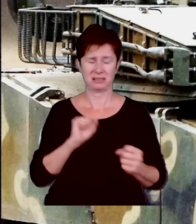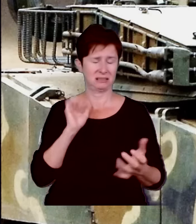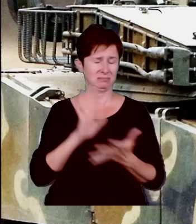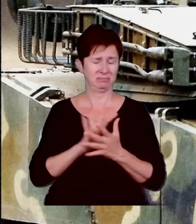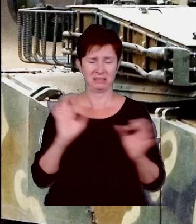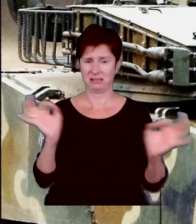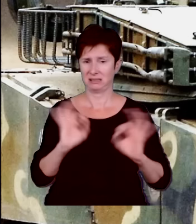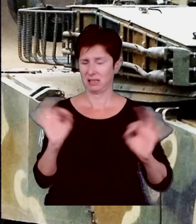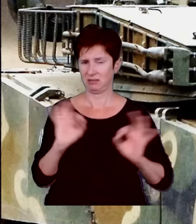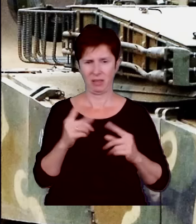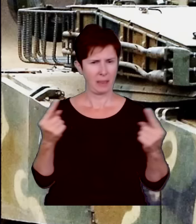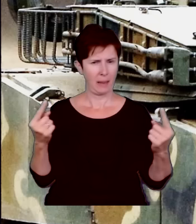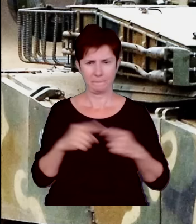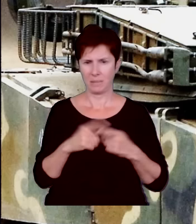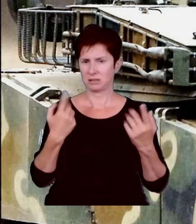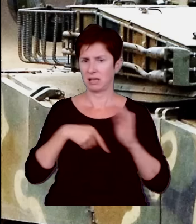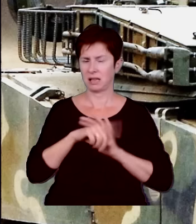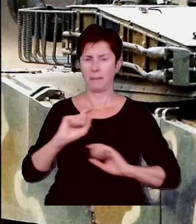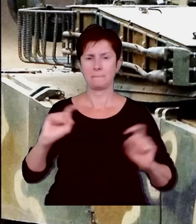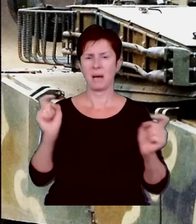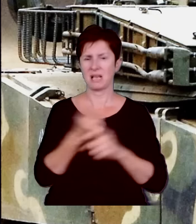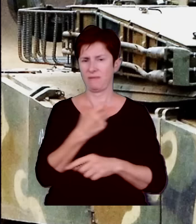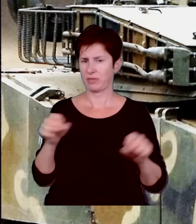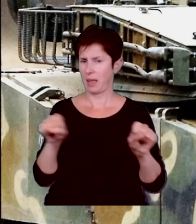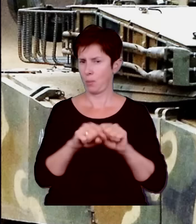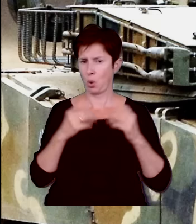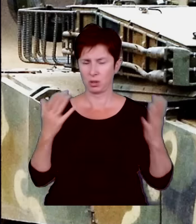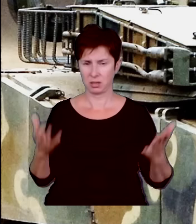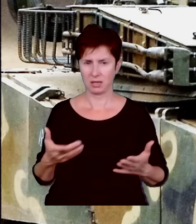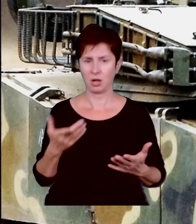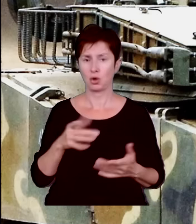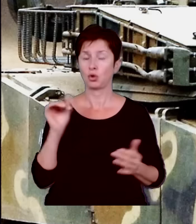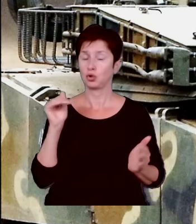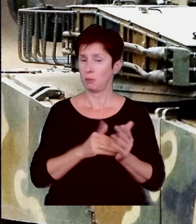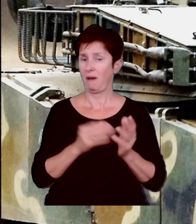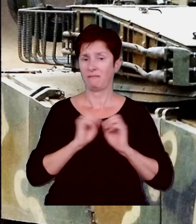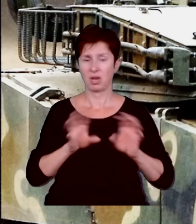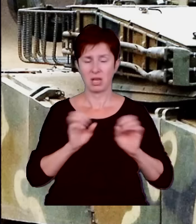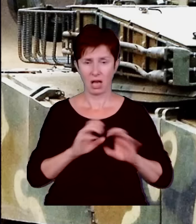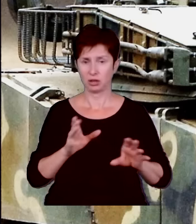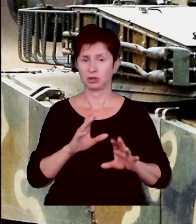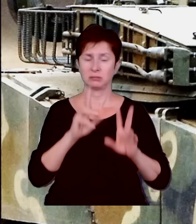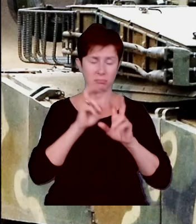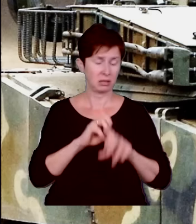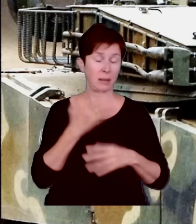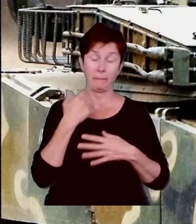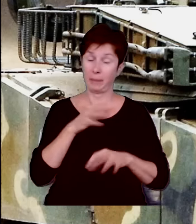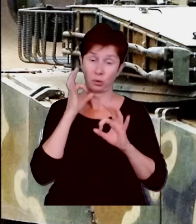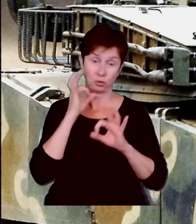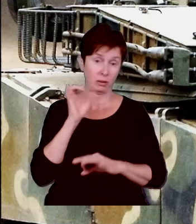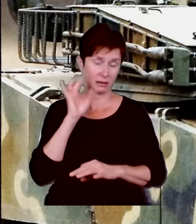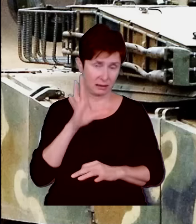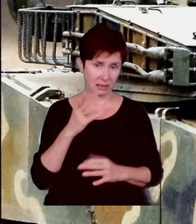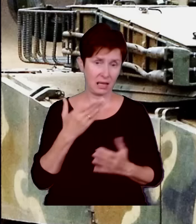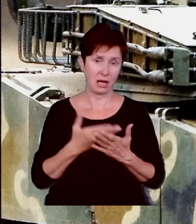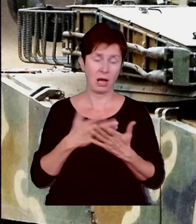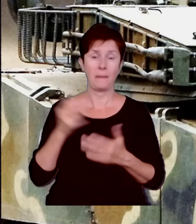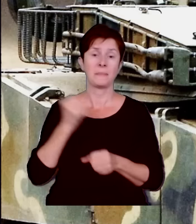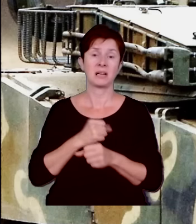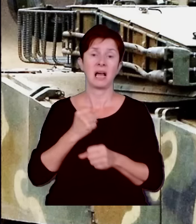państwa demokratycznego i teraz to trzeba z całą pewnością wyjaśnić zbadać bardzo dobrze bo od tego Także praca posłów opozycji żeby to